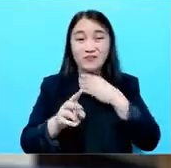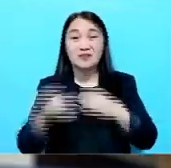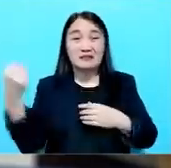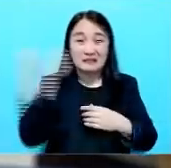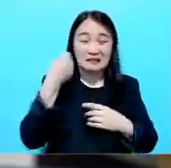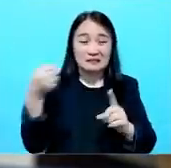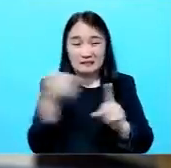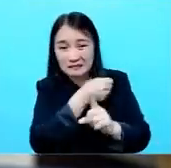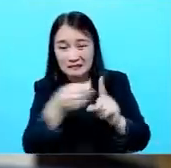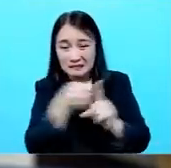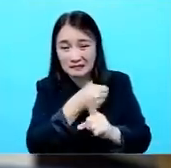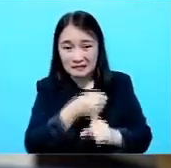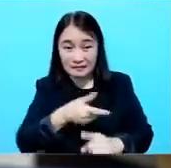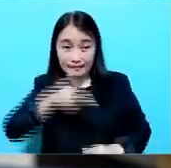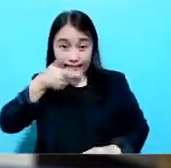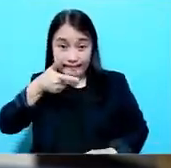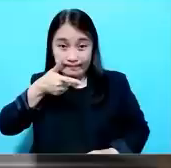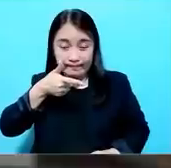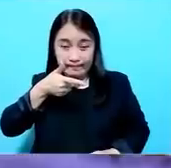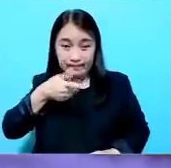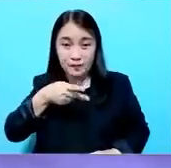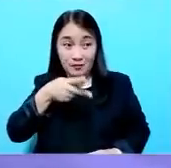siya ng isang matalim na bagay sa leeg.